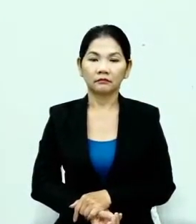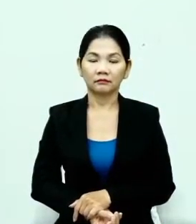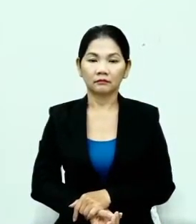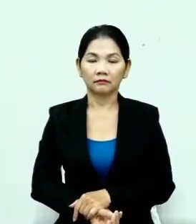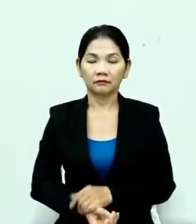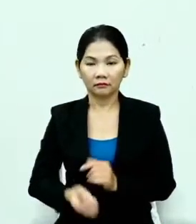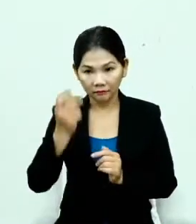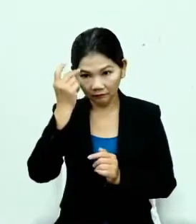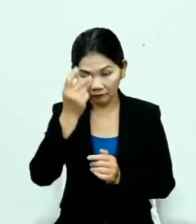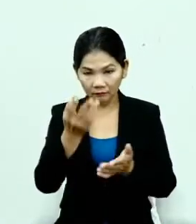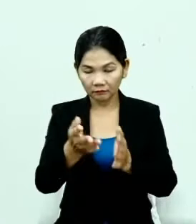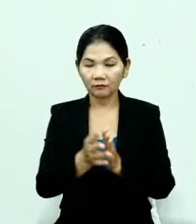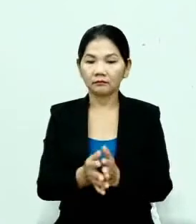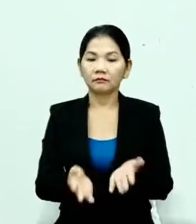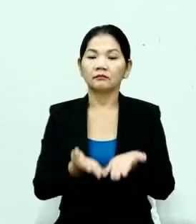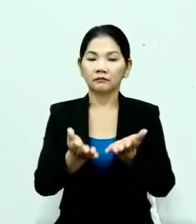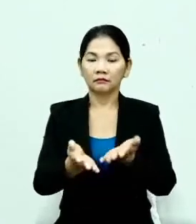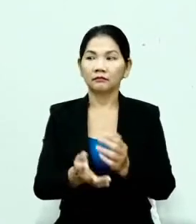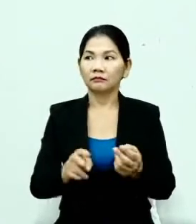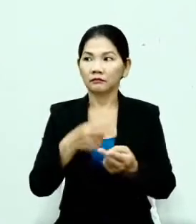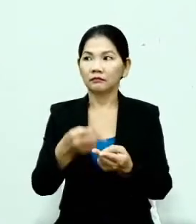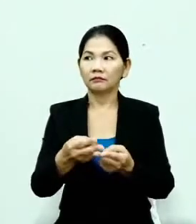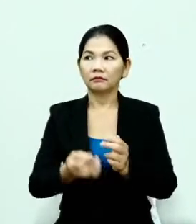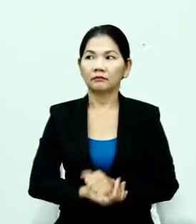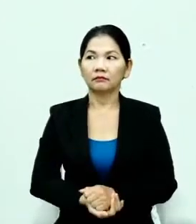ta kết ta ba chấm lá chu nẹt cứu